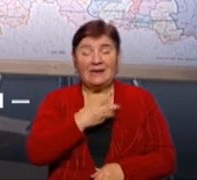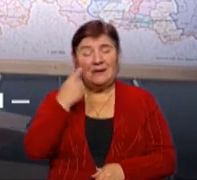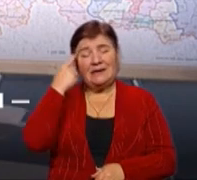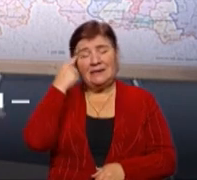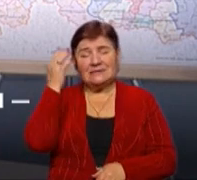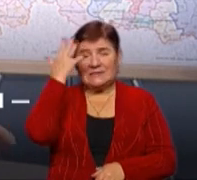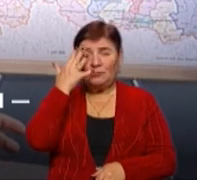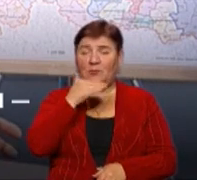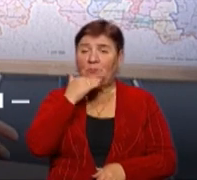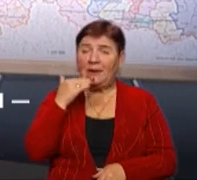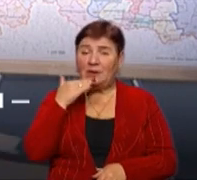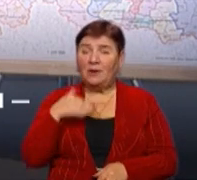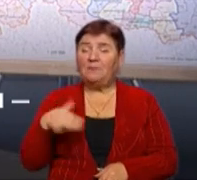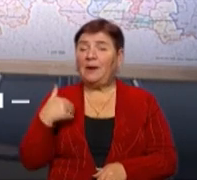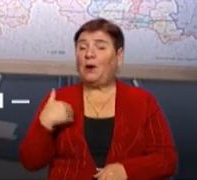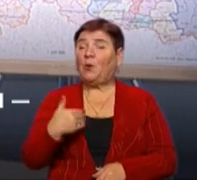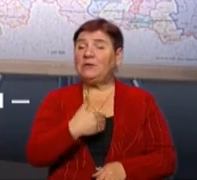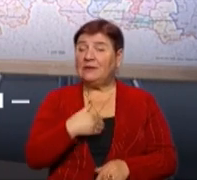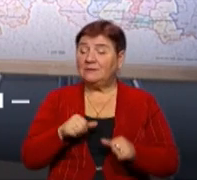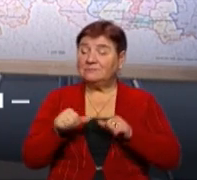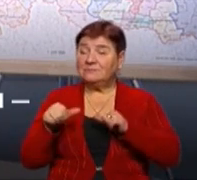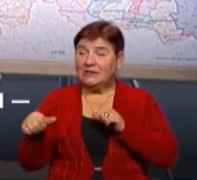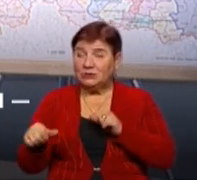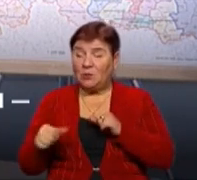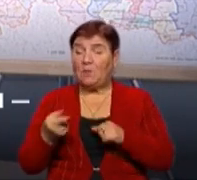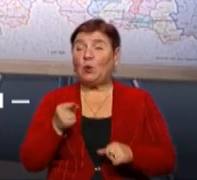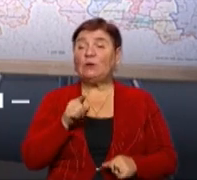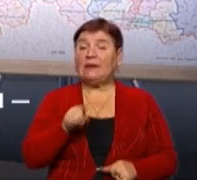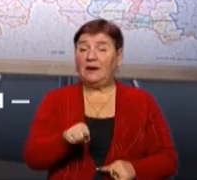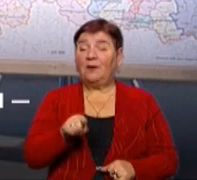ми би хотіли ще, крім всього іншого, я не сказав про